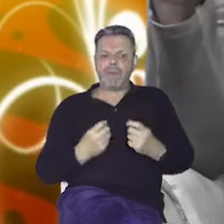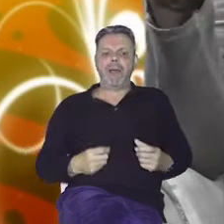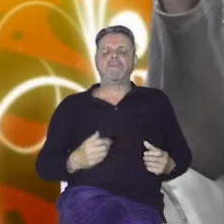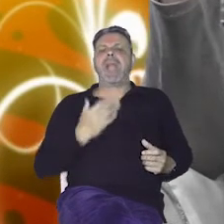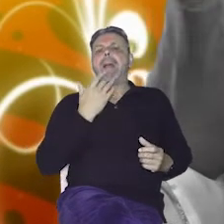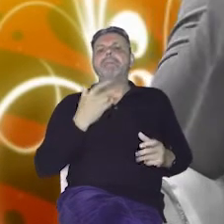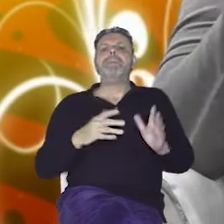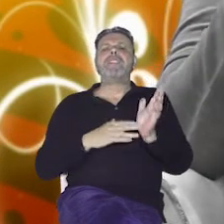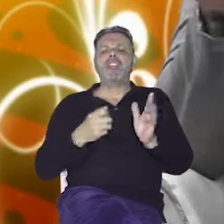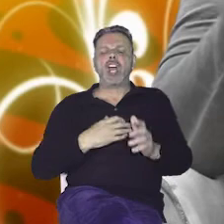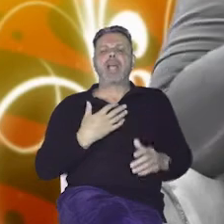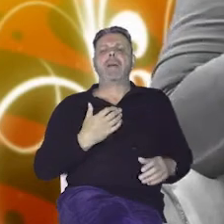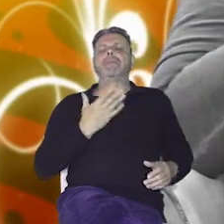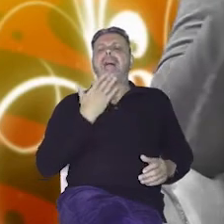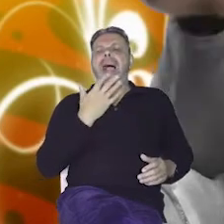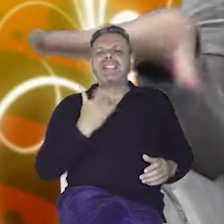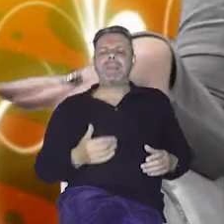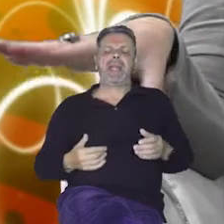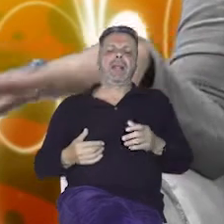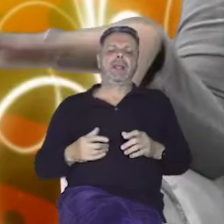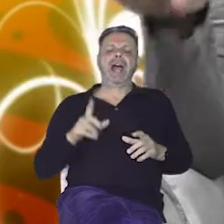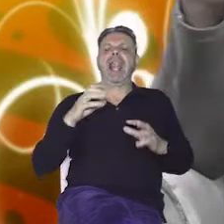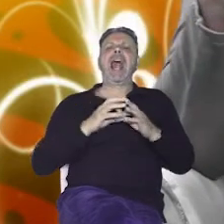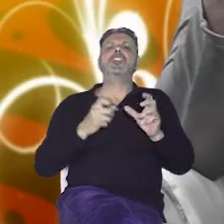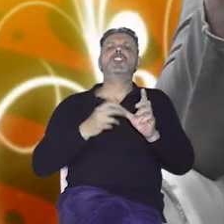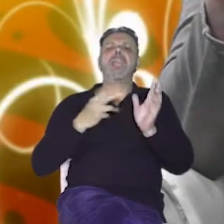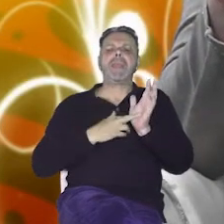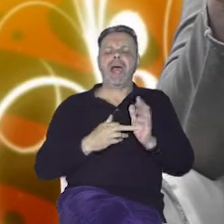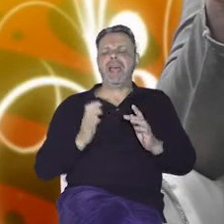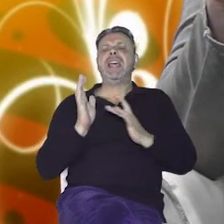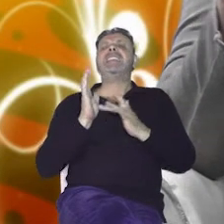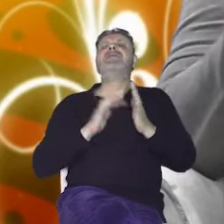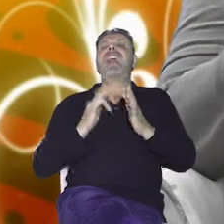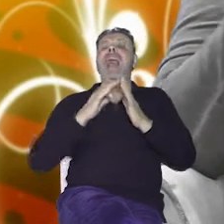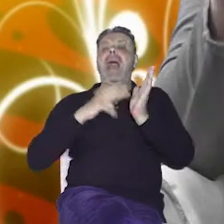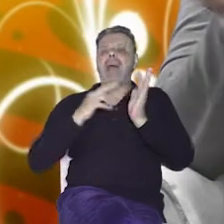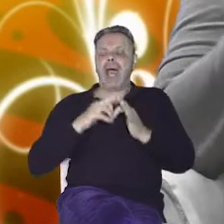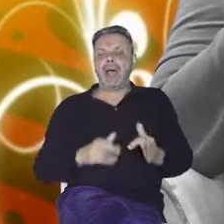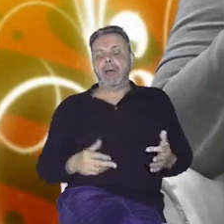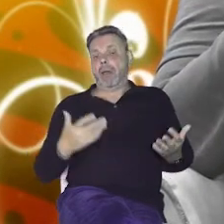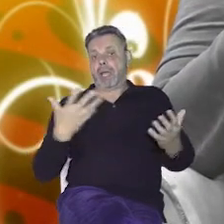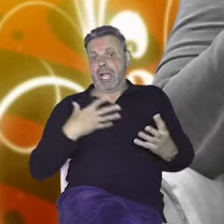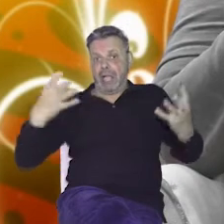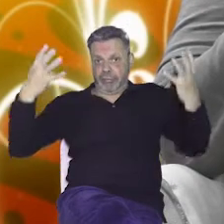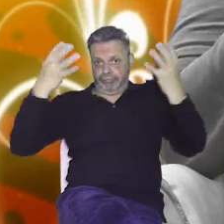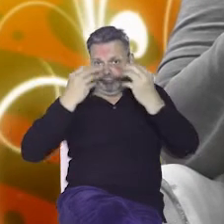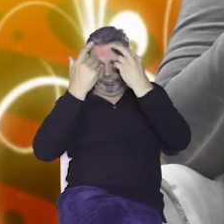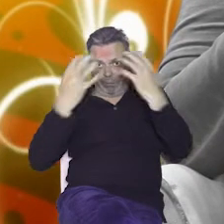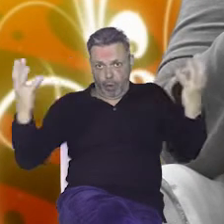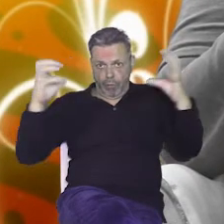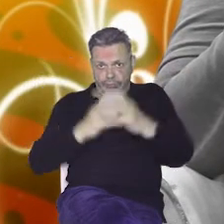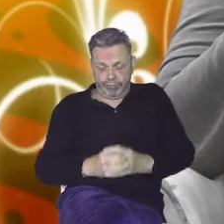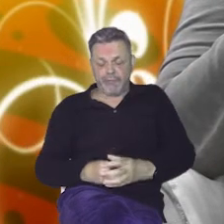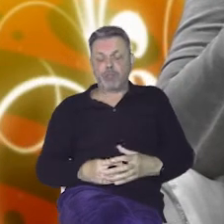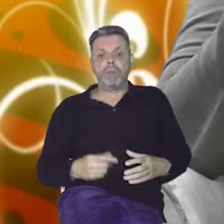Medveščak, Maksimir, Laščina i Sveta Ana, mi kad zbrojimo sve te kapacitete, u